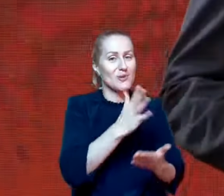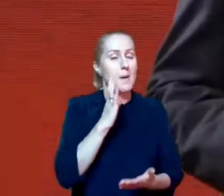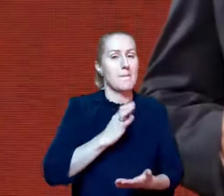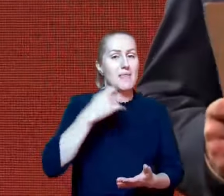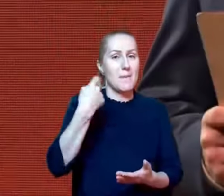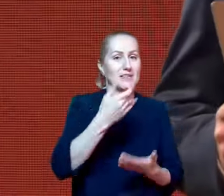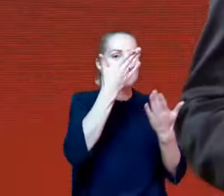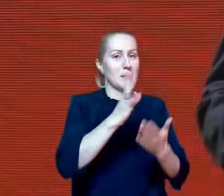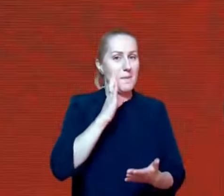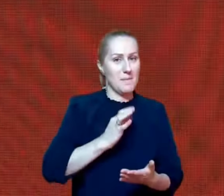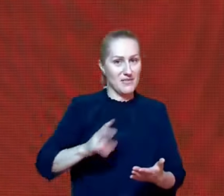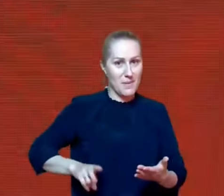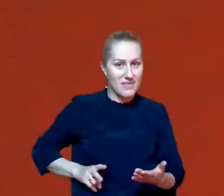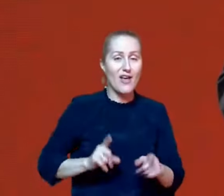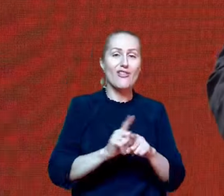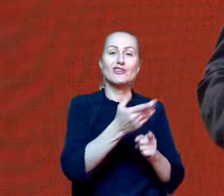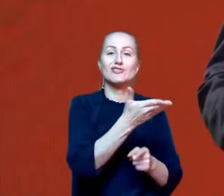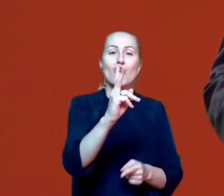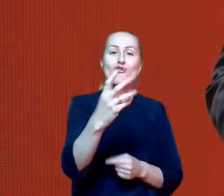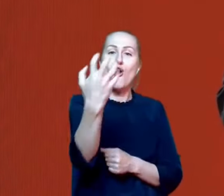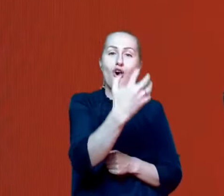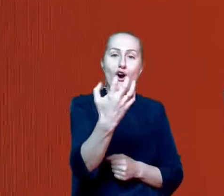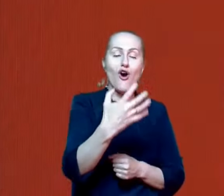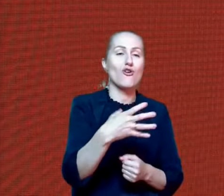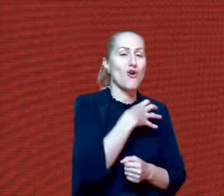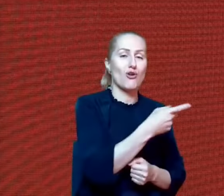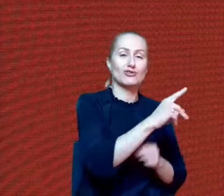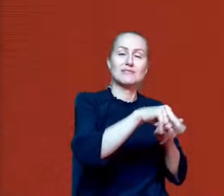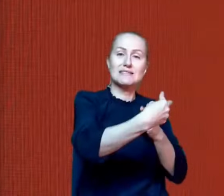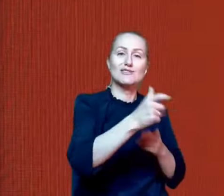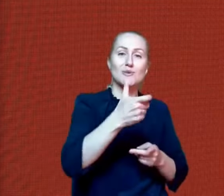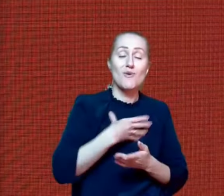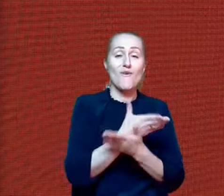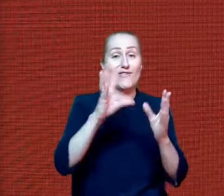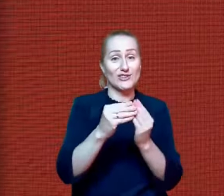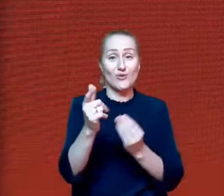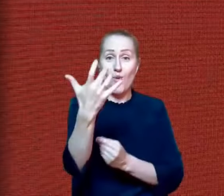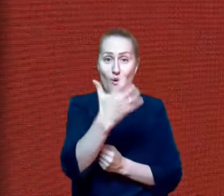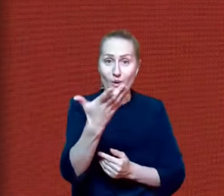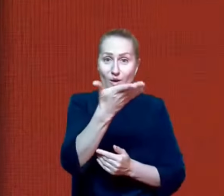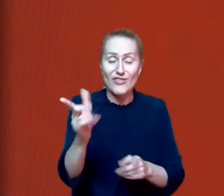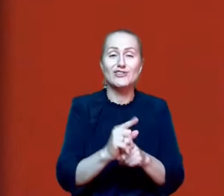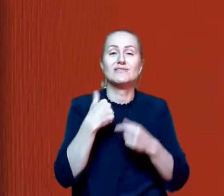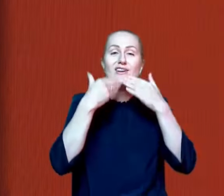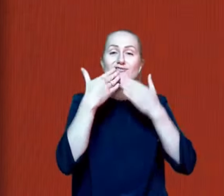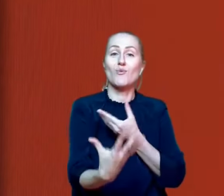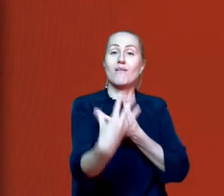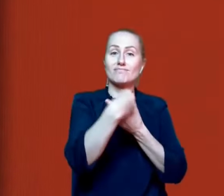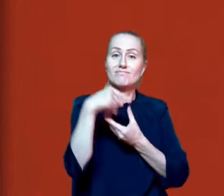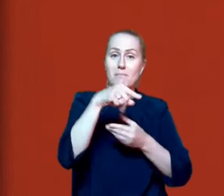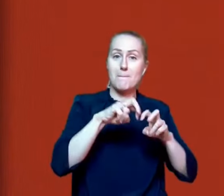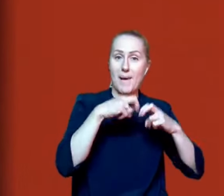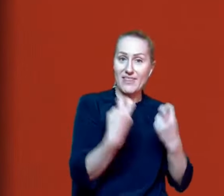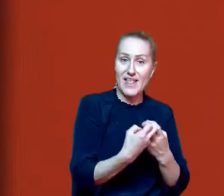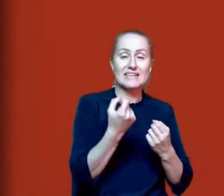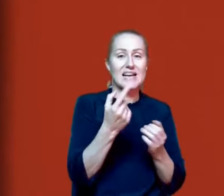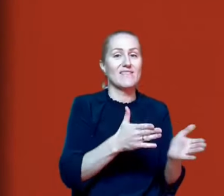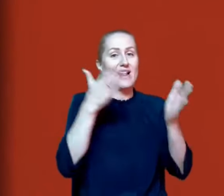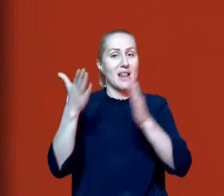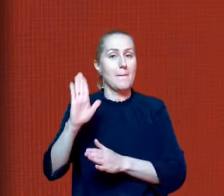minister, naszym gościom online i wszystkim panelistom. Bardzo państwu dziękuję za udział w tym panelu. I za chwilę